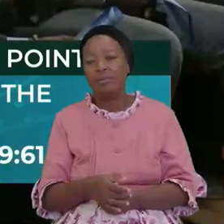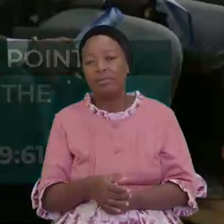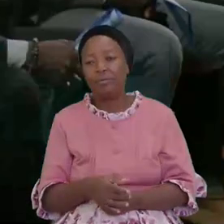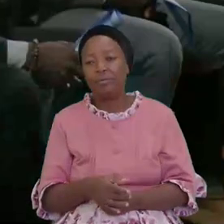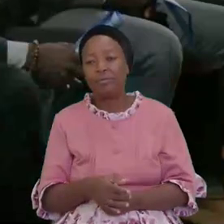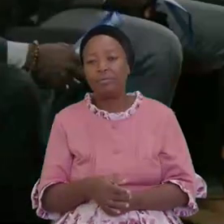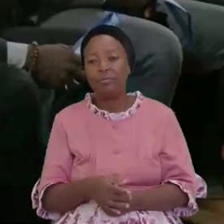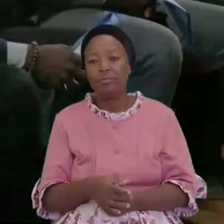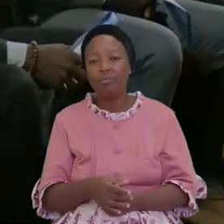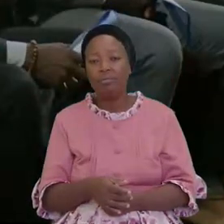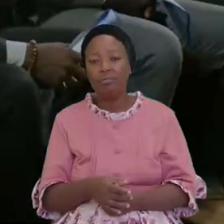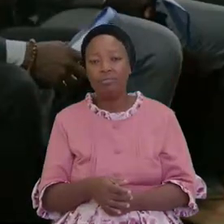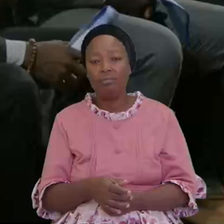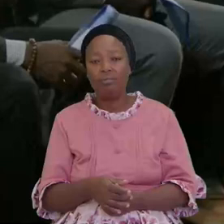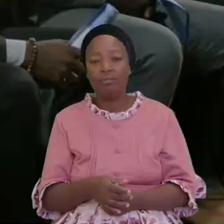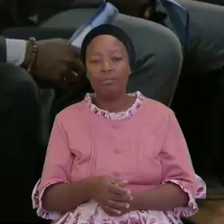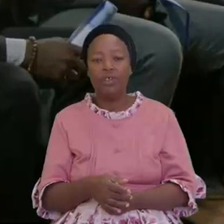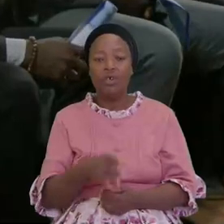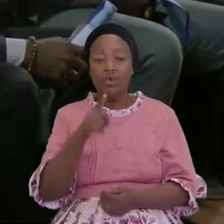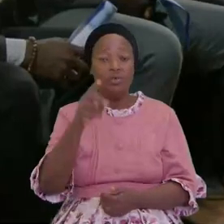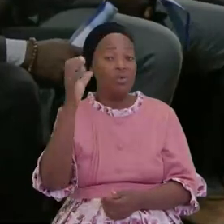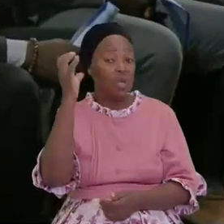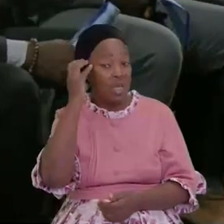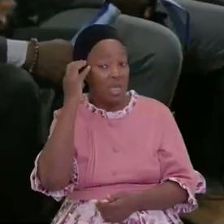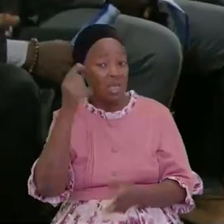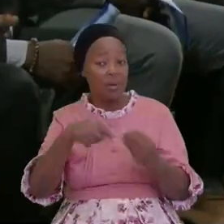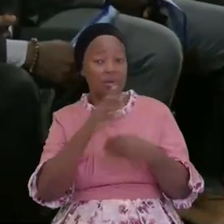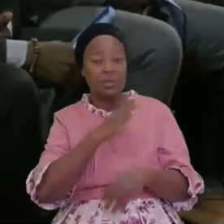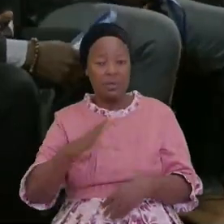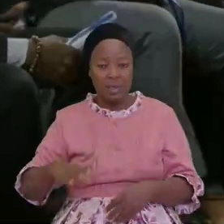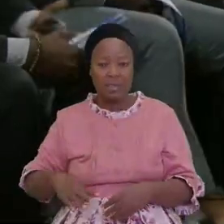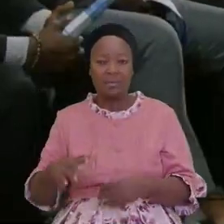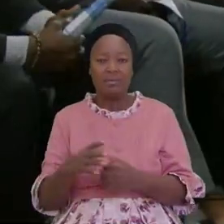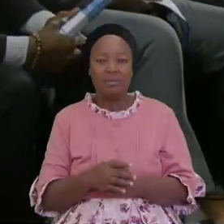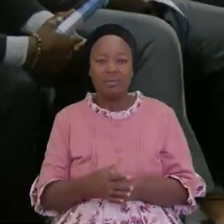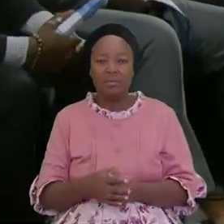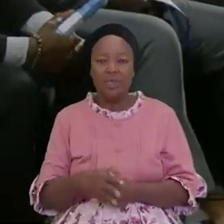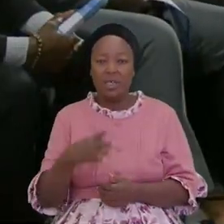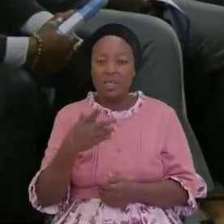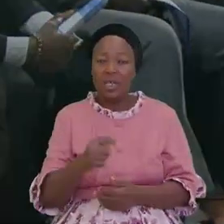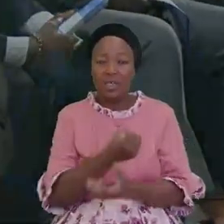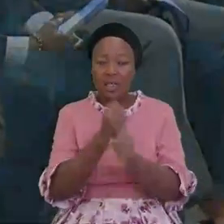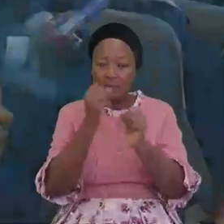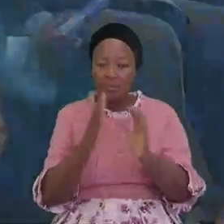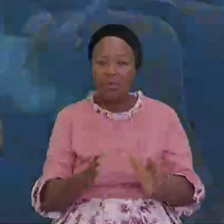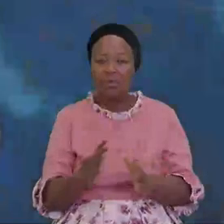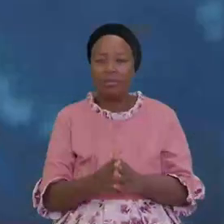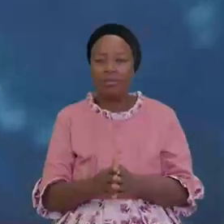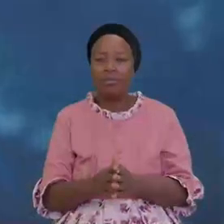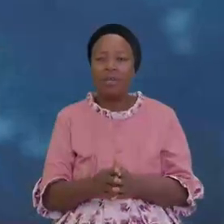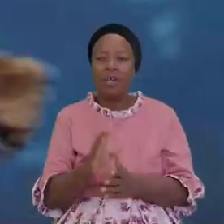Tu continueras à vérifier et à retarder jusqu'à ce que ce serait trop tard. Tu entends parler de